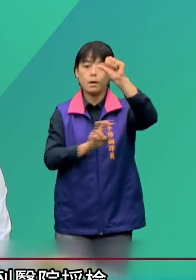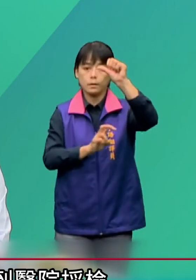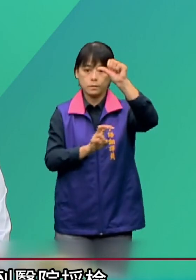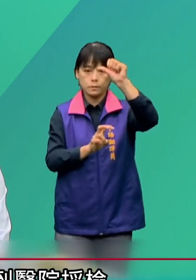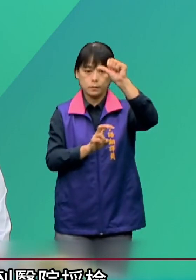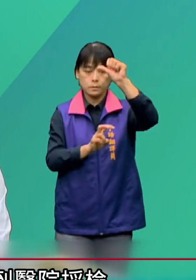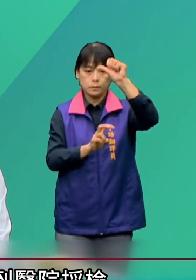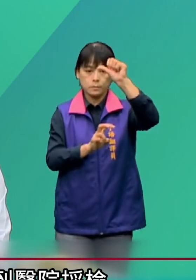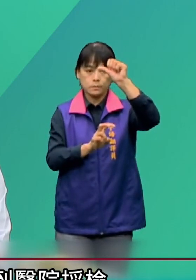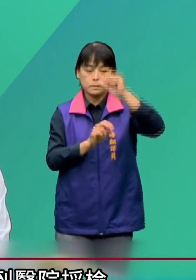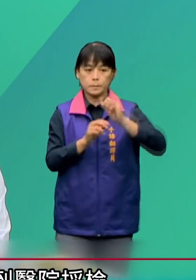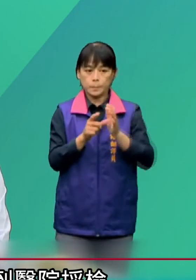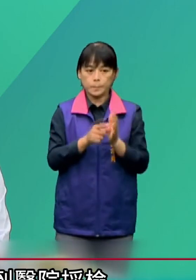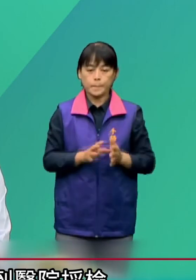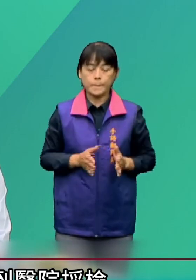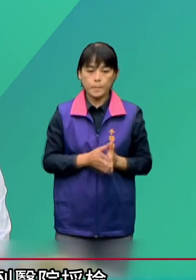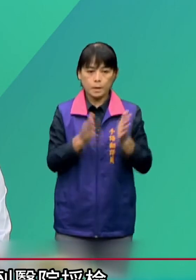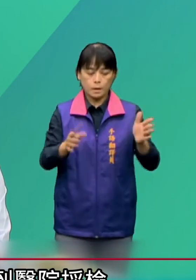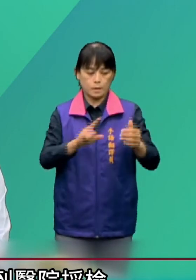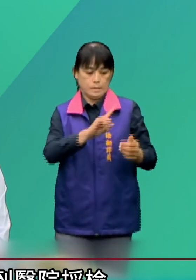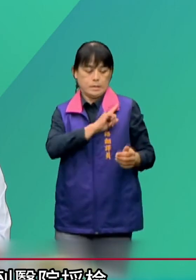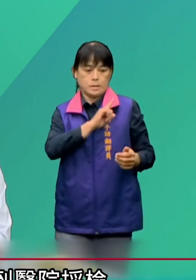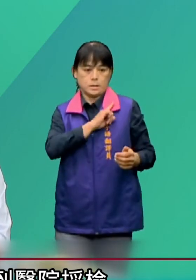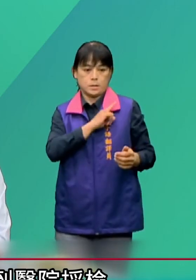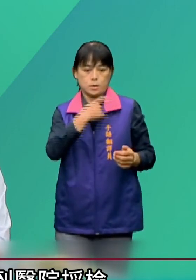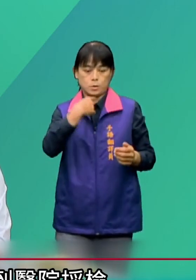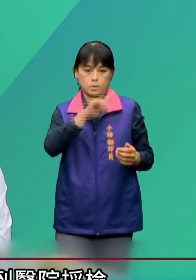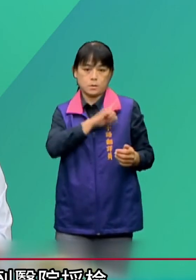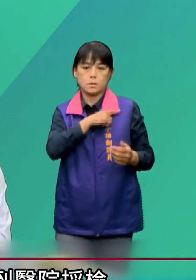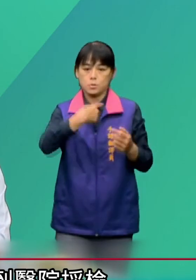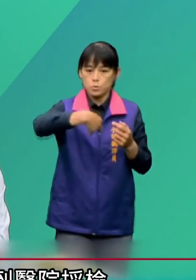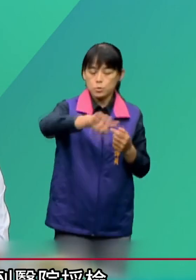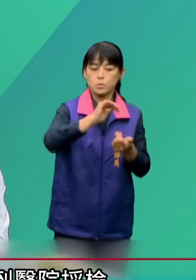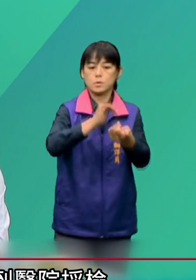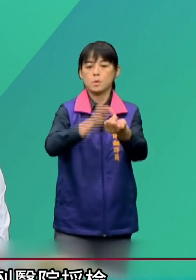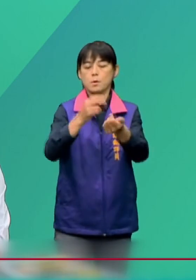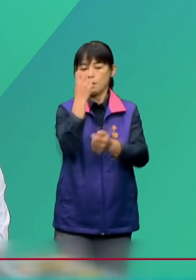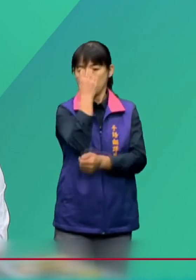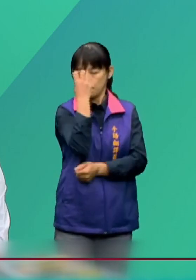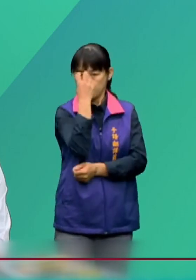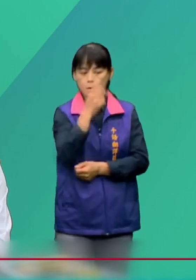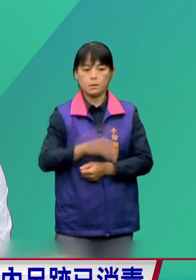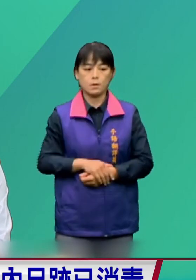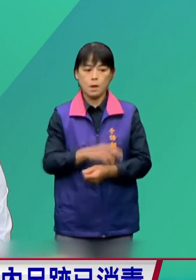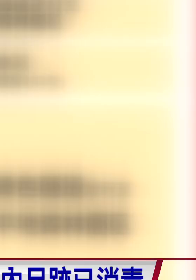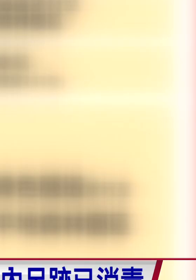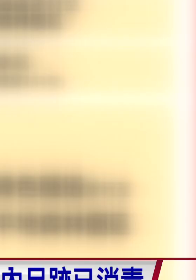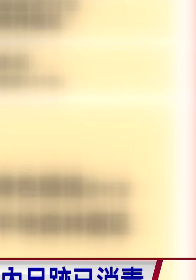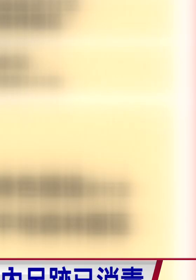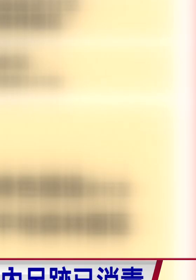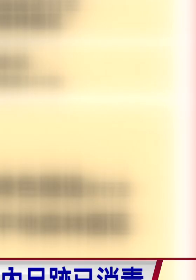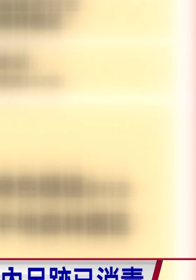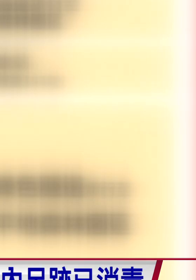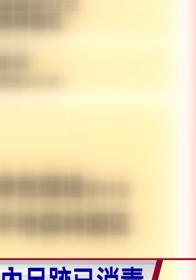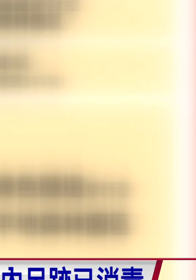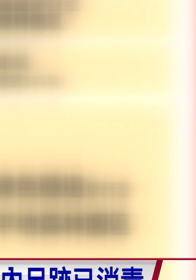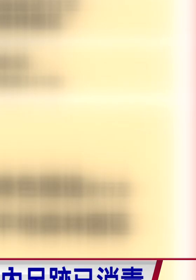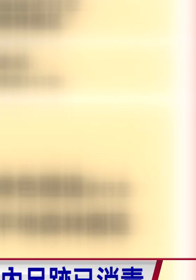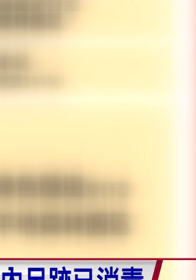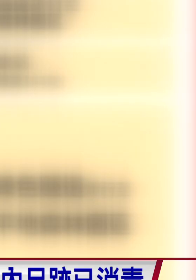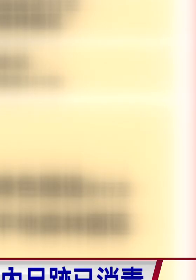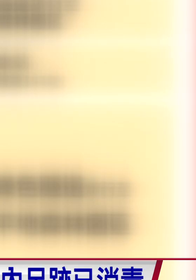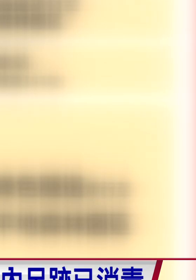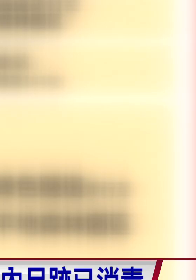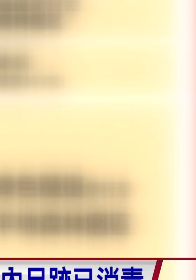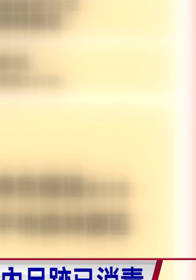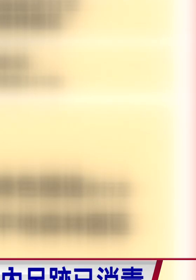5月20号，自行呢这个去到医院采检。 县府表示，染疫者按3037号是65岁